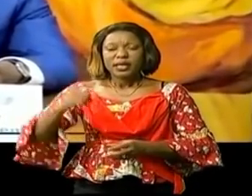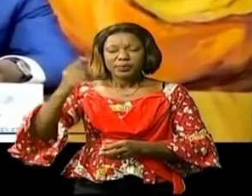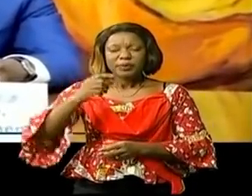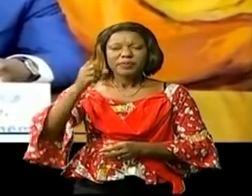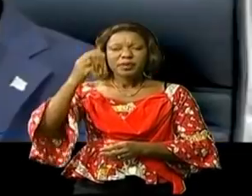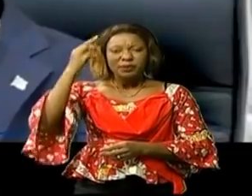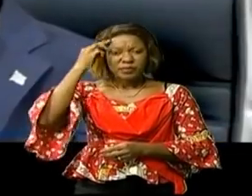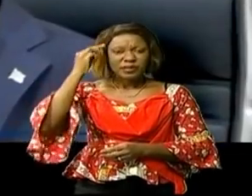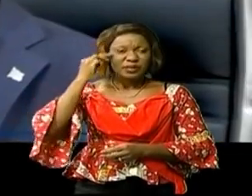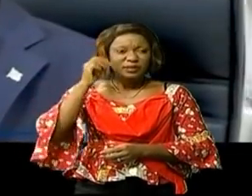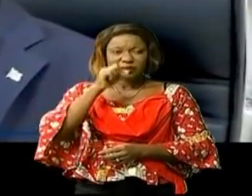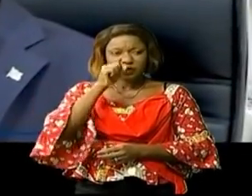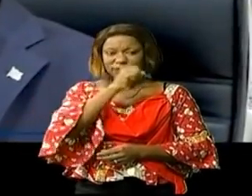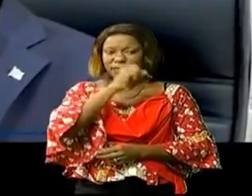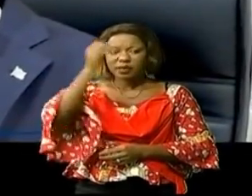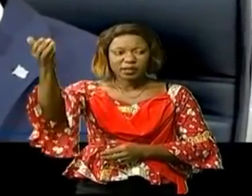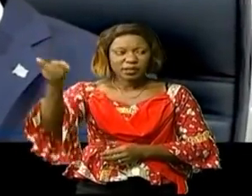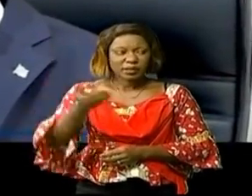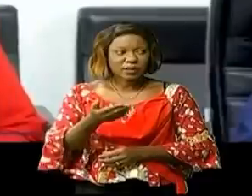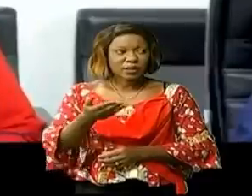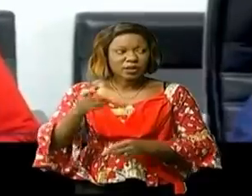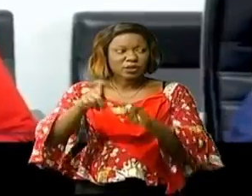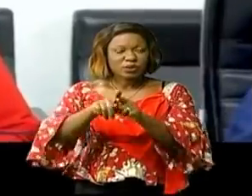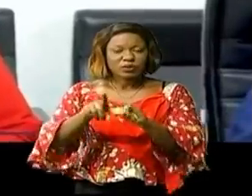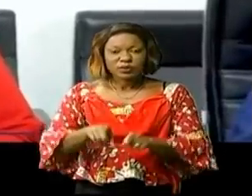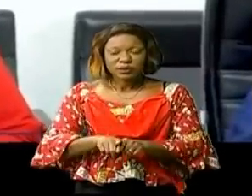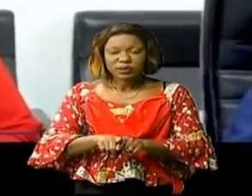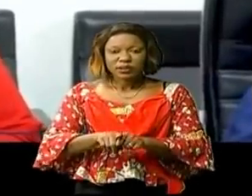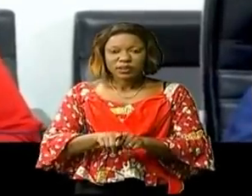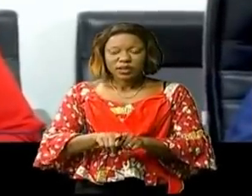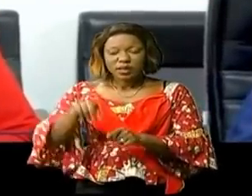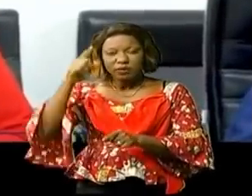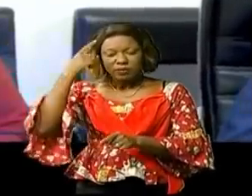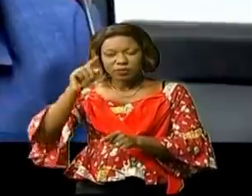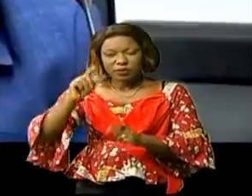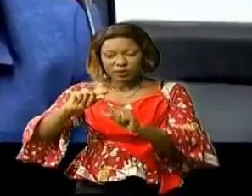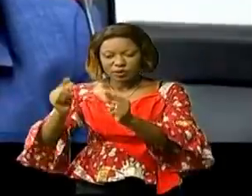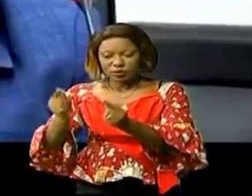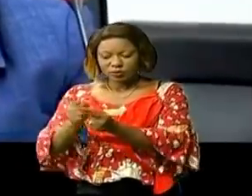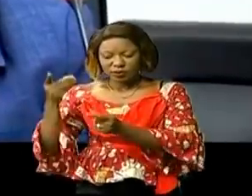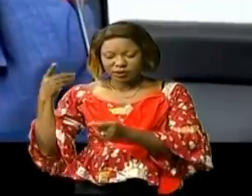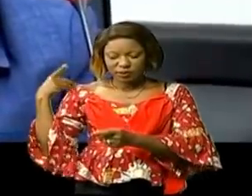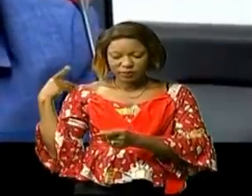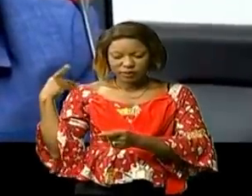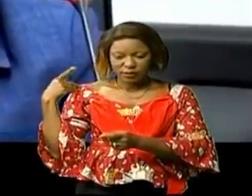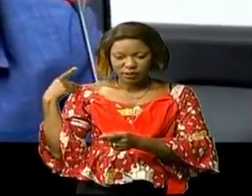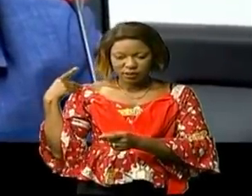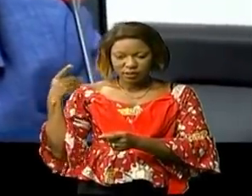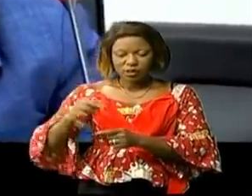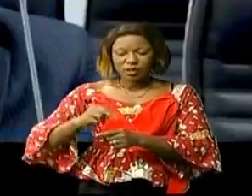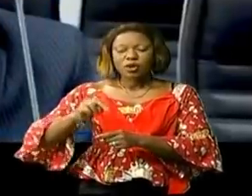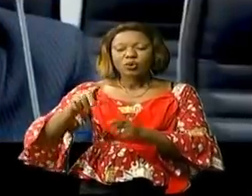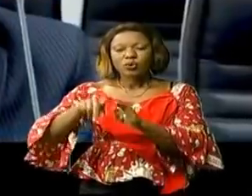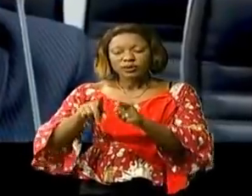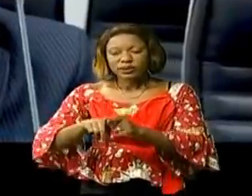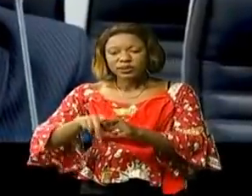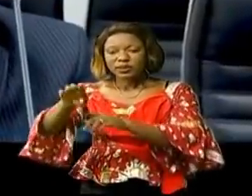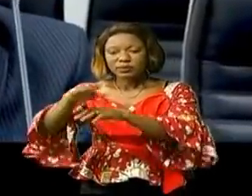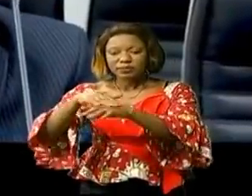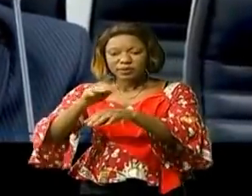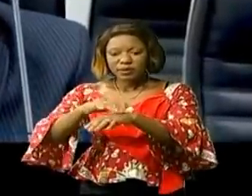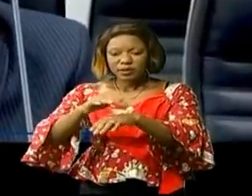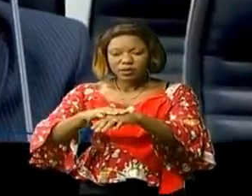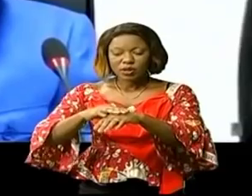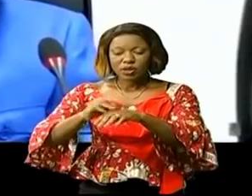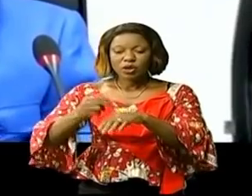Sama Lukonde Kyenge ce jeudi 16 décembre 2021, le caucus des députés et sénateurs du Nord Ubangi a plaidé pour la relance